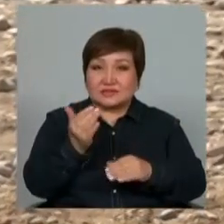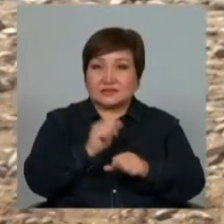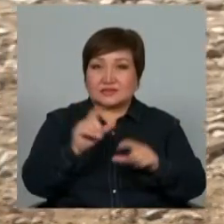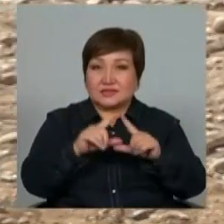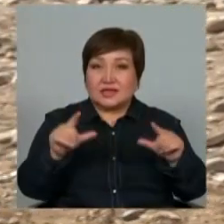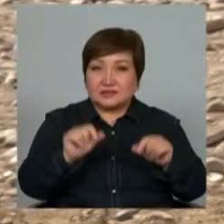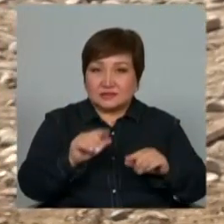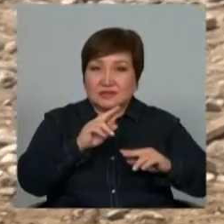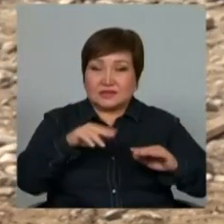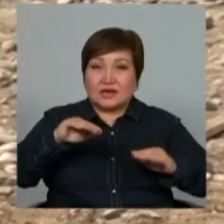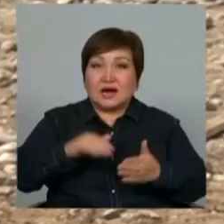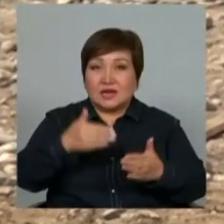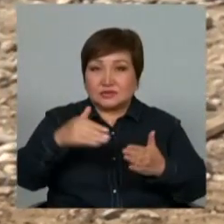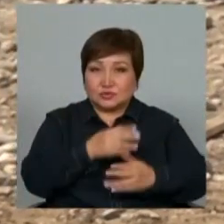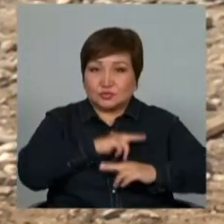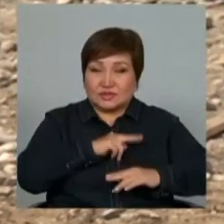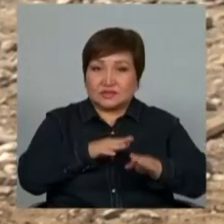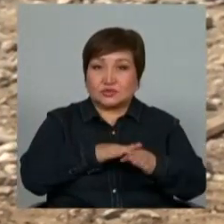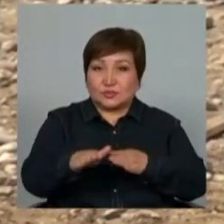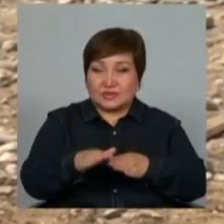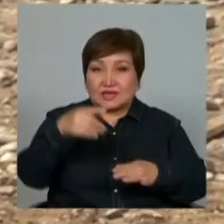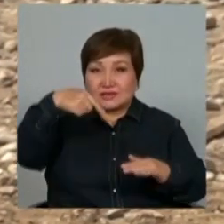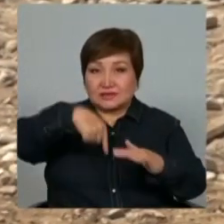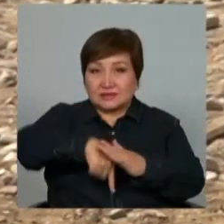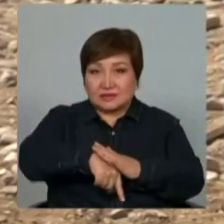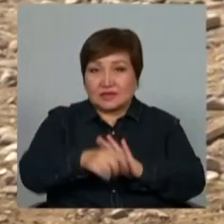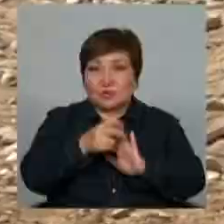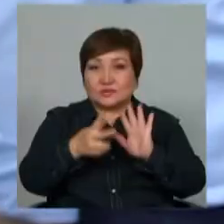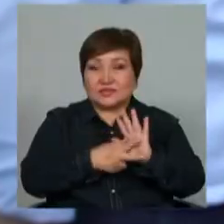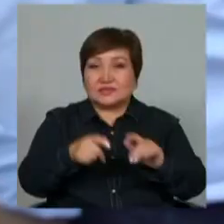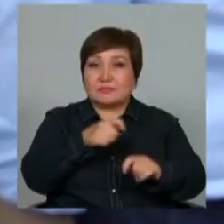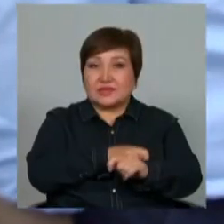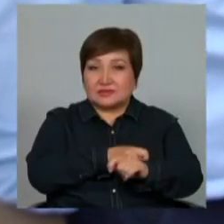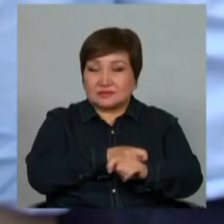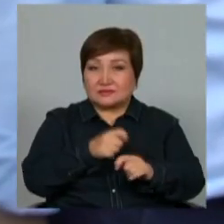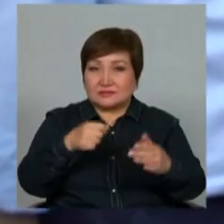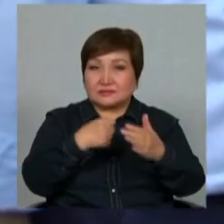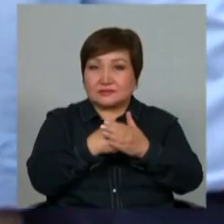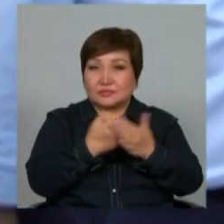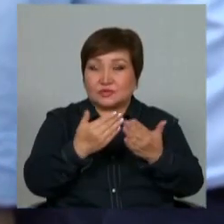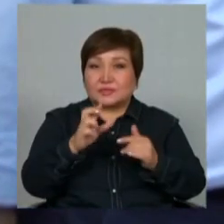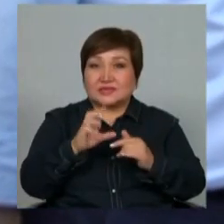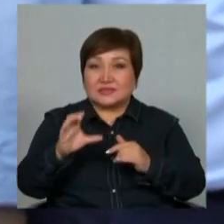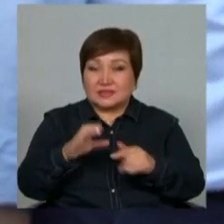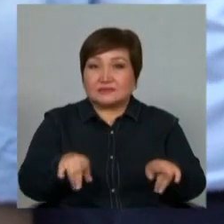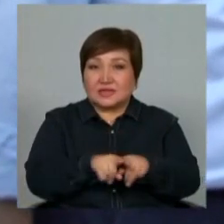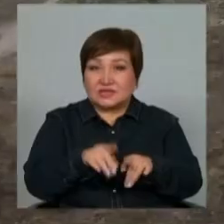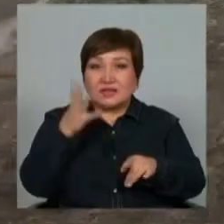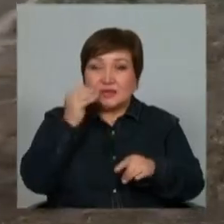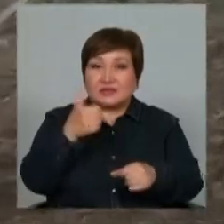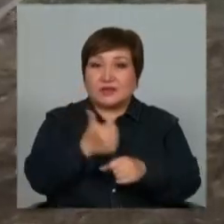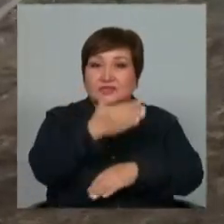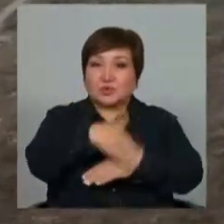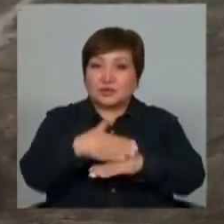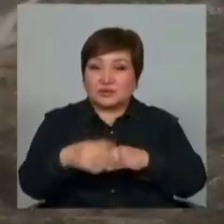қазу жұмыстары жүзеге асып жатыр. Ал тереңдігі 18 метрге жетеді. Сондай-ақ Бақытжан Сағынтаев Алматыдағы басты көшелердің